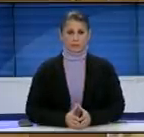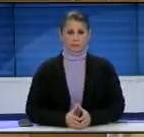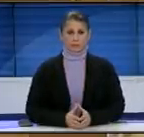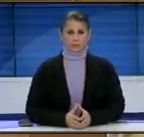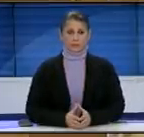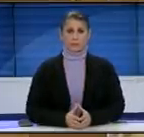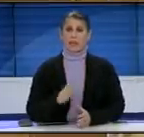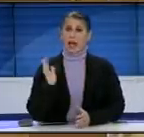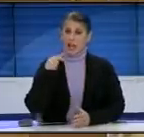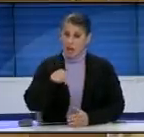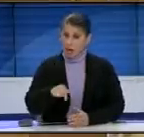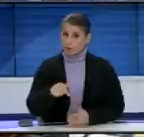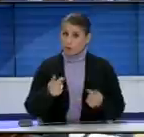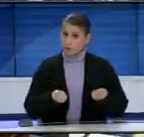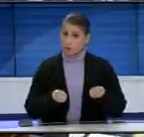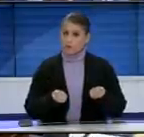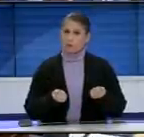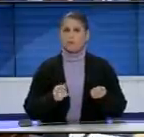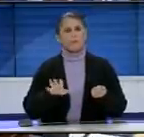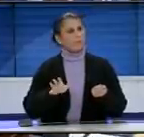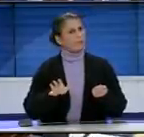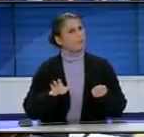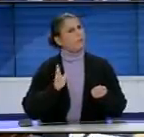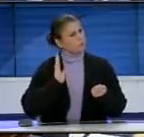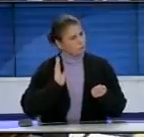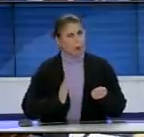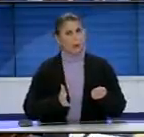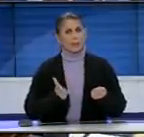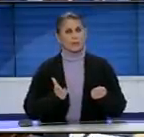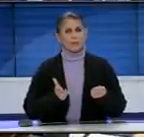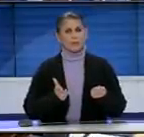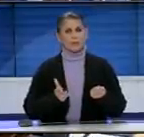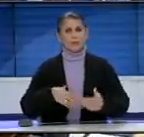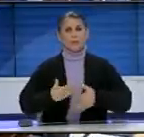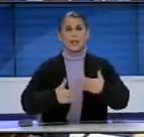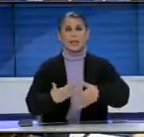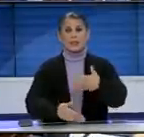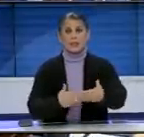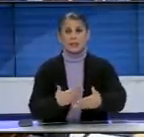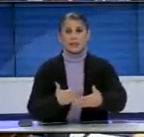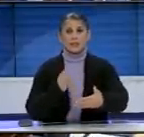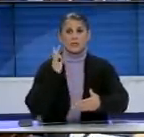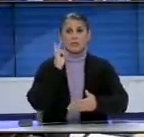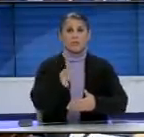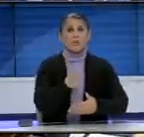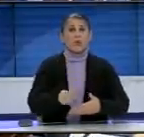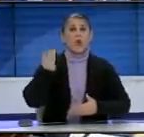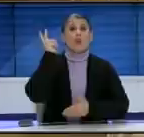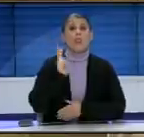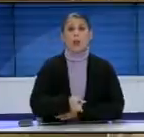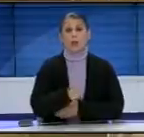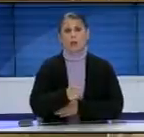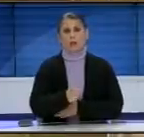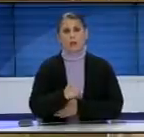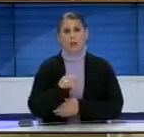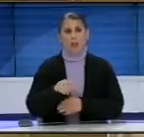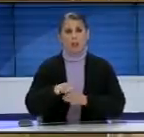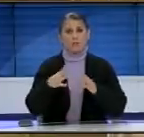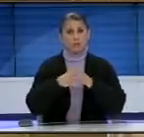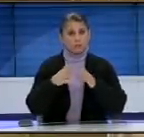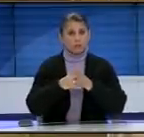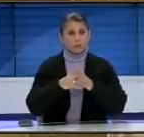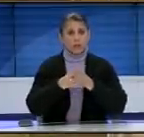Αν συμβεί αυτό, είναι πολύ πιθανό οι εξελίξεις να οδηγήσουν σε επιδείνωση της κατάστασης,